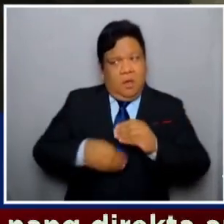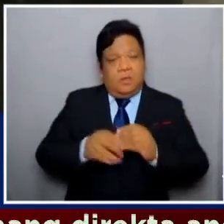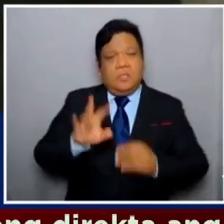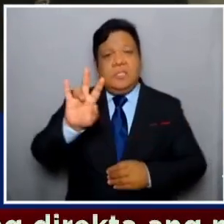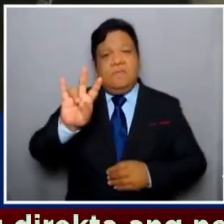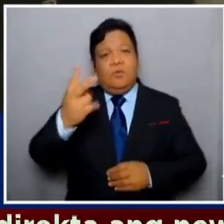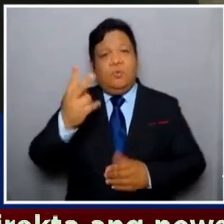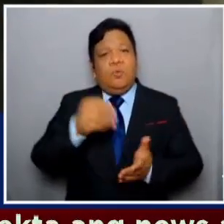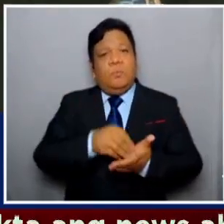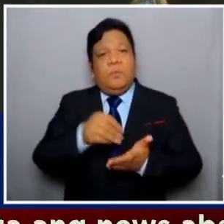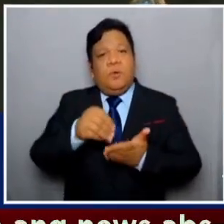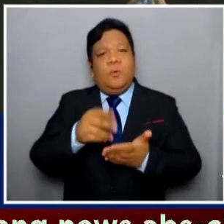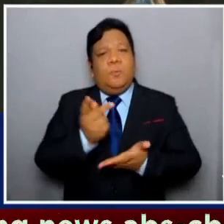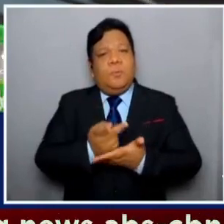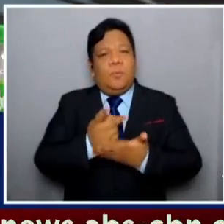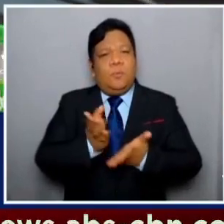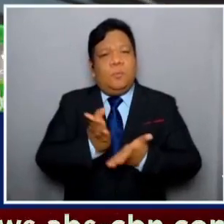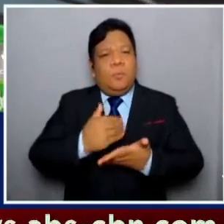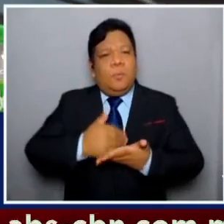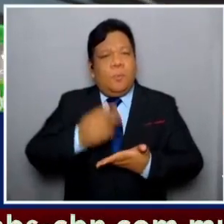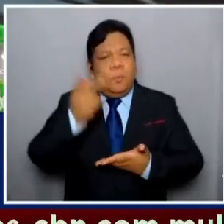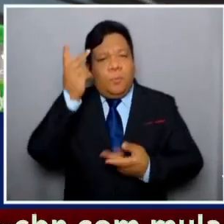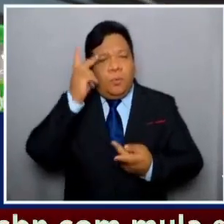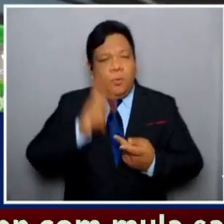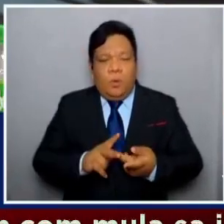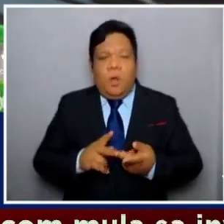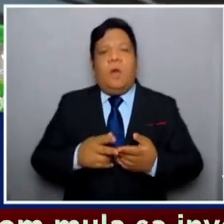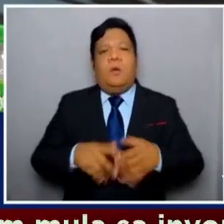pondo para sa kanilang computer-based licensure